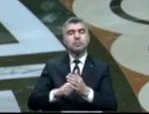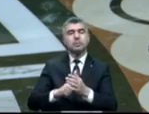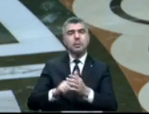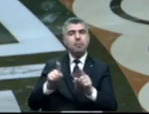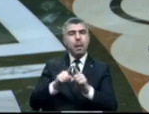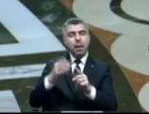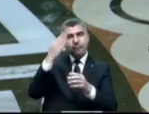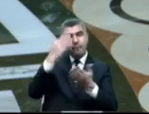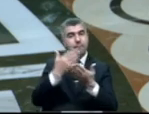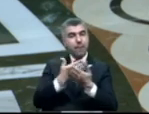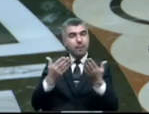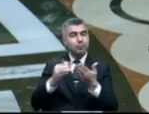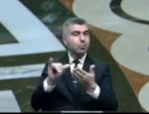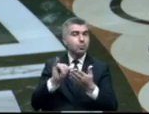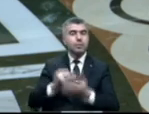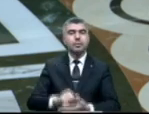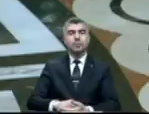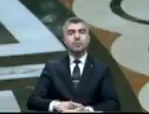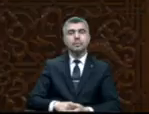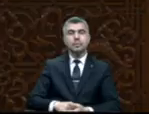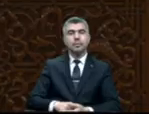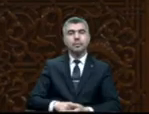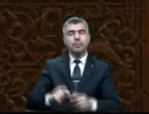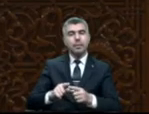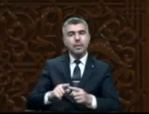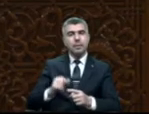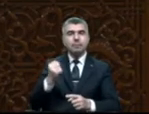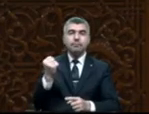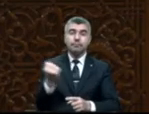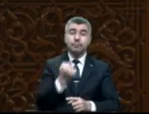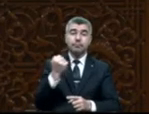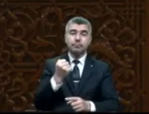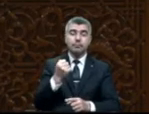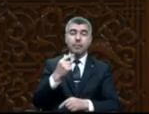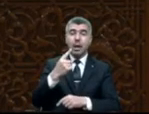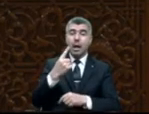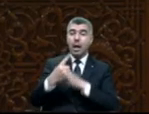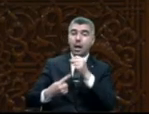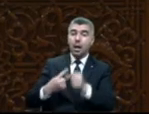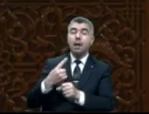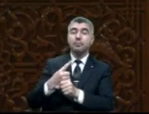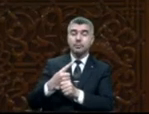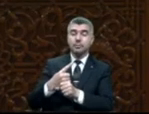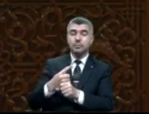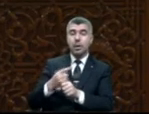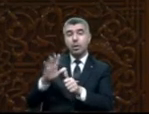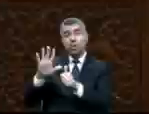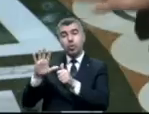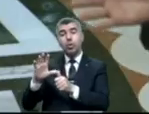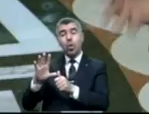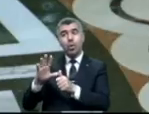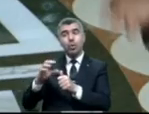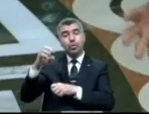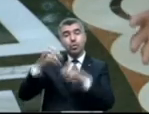خصنا نفهموا هو انه الحال طال، يعني سنه وتقريبا احنا ونصف هي